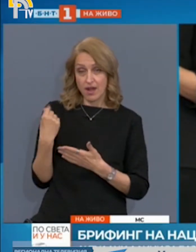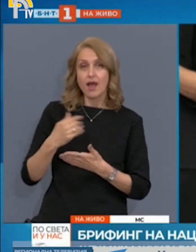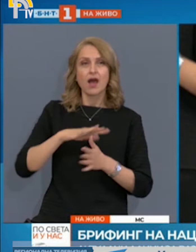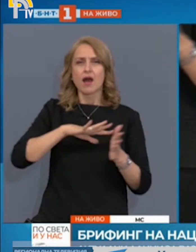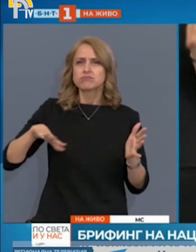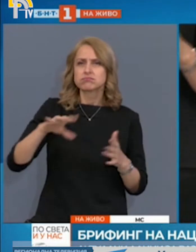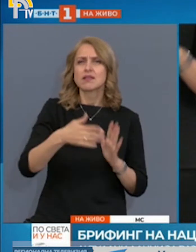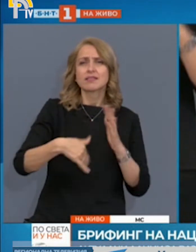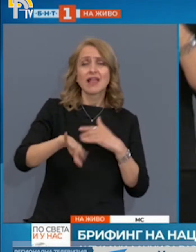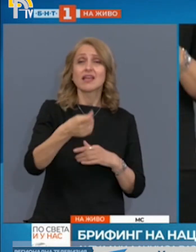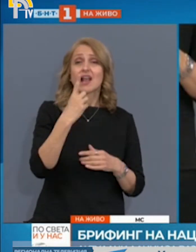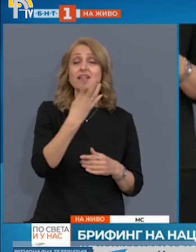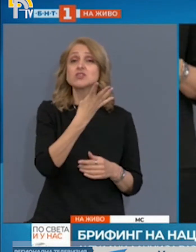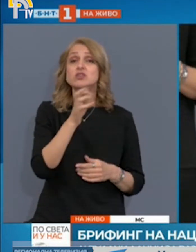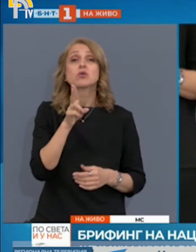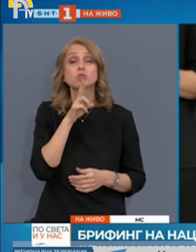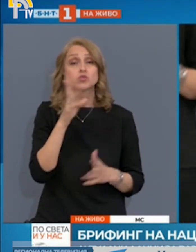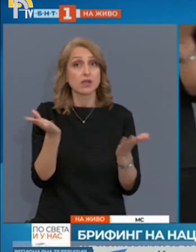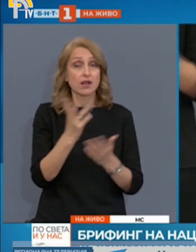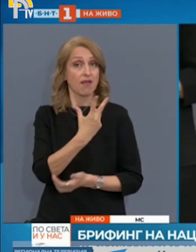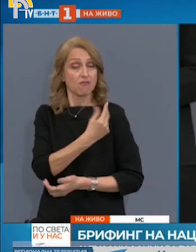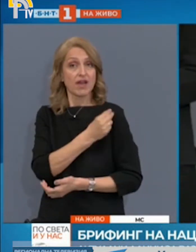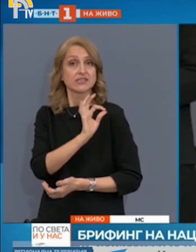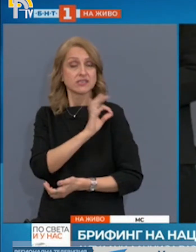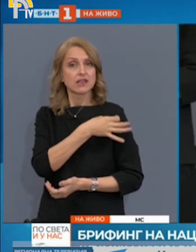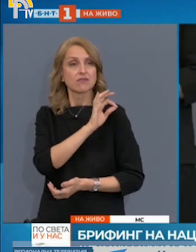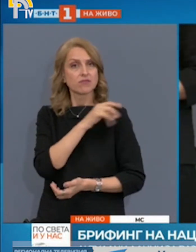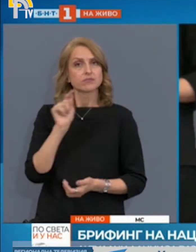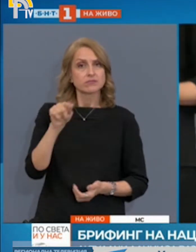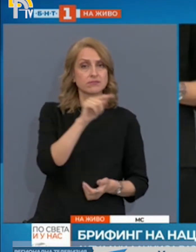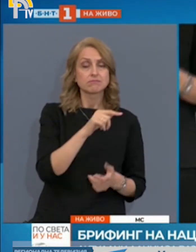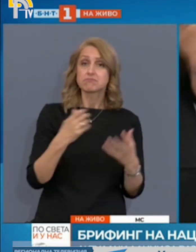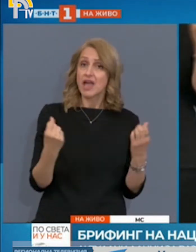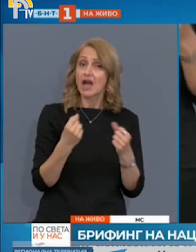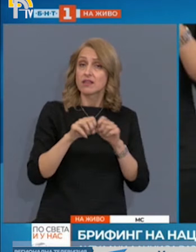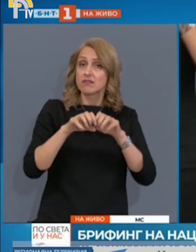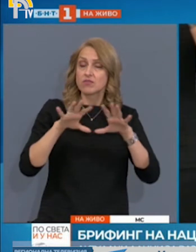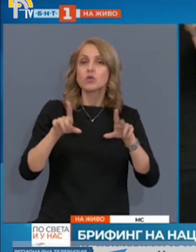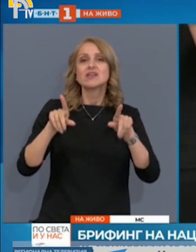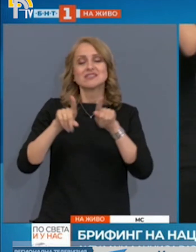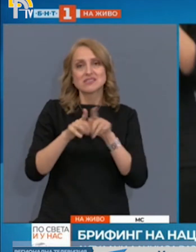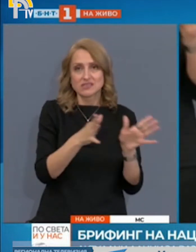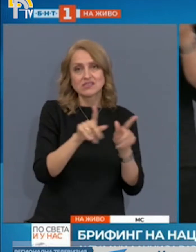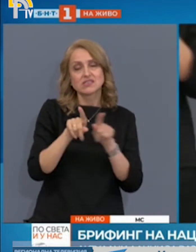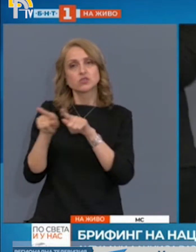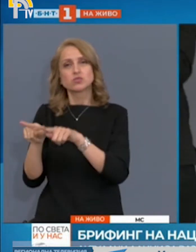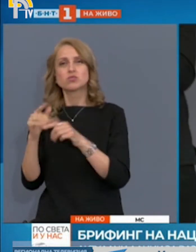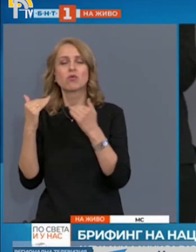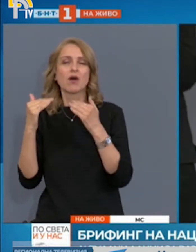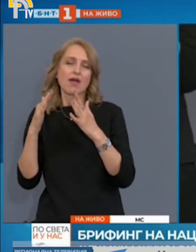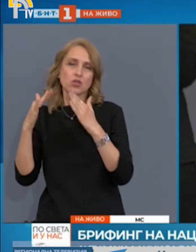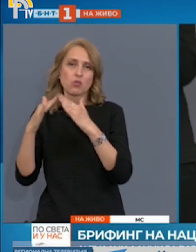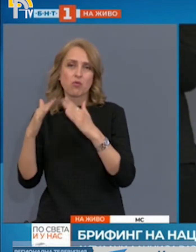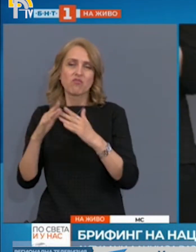1,400 учители. Там активно продължава процеса, както е обхващането на хората на станени в домовете за